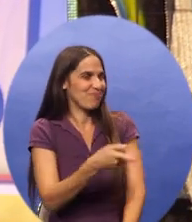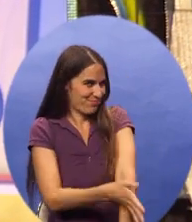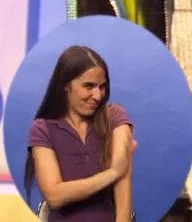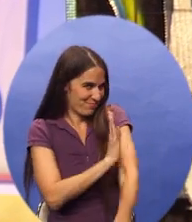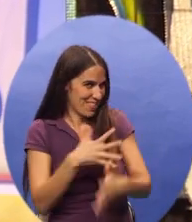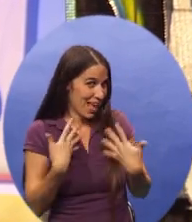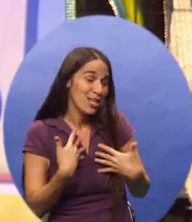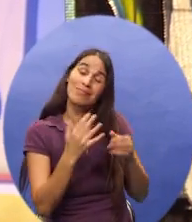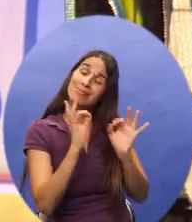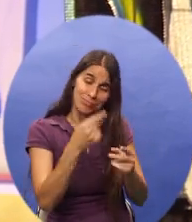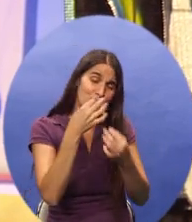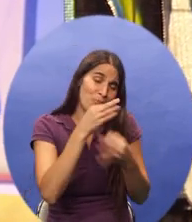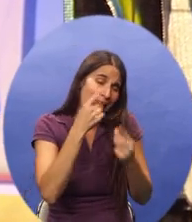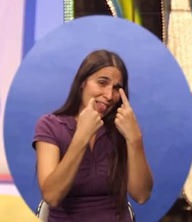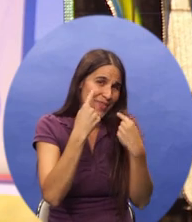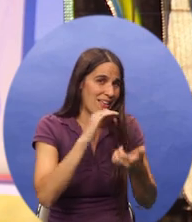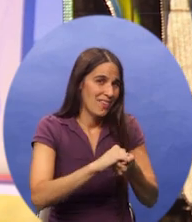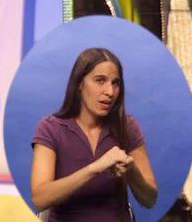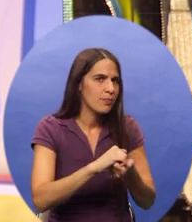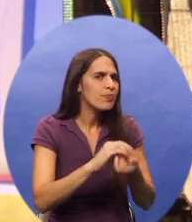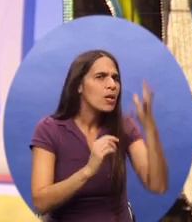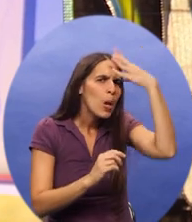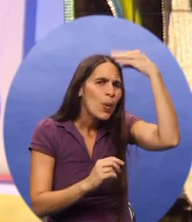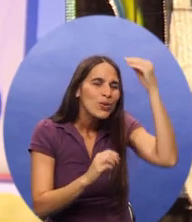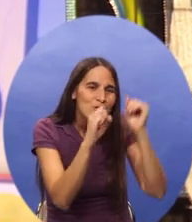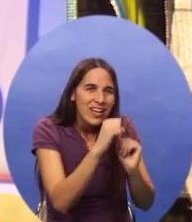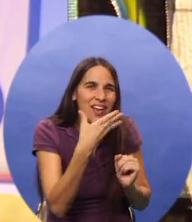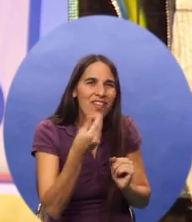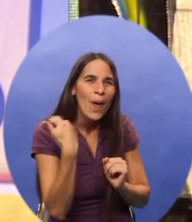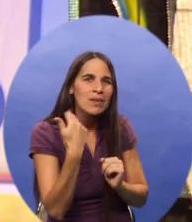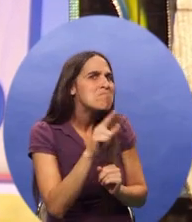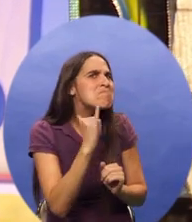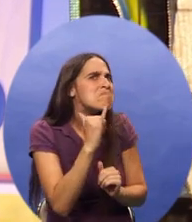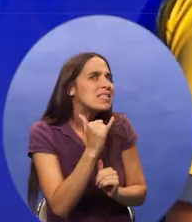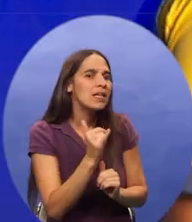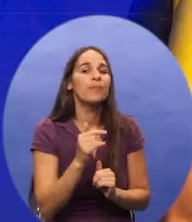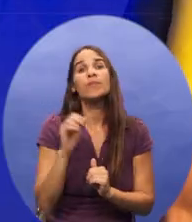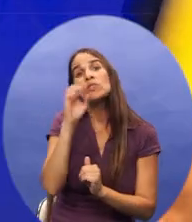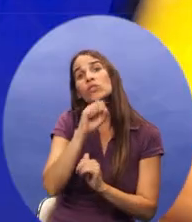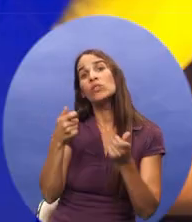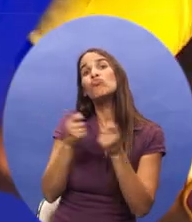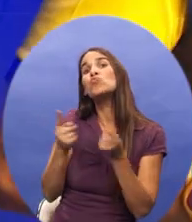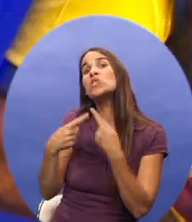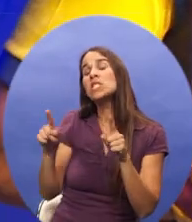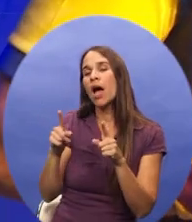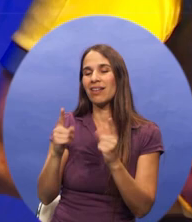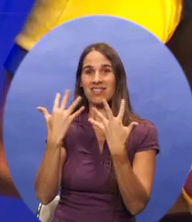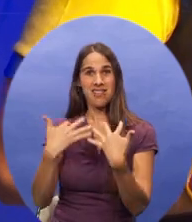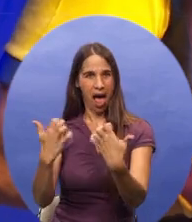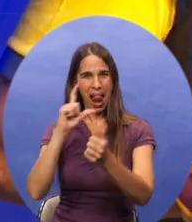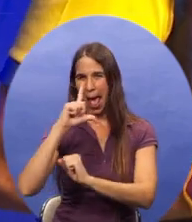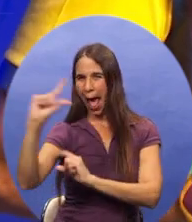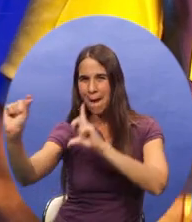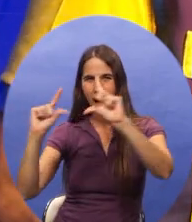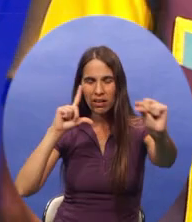התרגשות. אתה מתרגש. זה בסדר לבכות, חבר. היי, לולו, מה זה השיר היפה הזה שניגנת מקודם? זה שיר על מוזיקה.